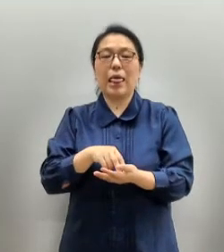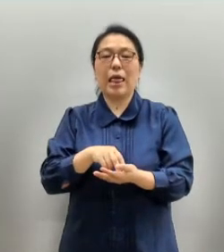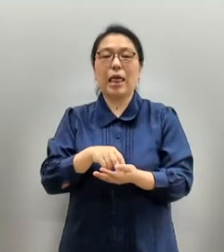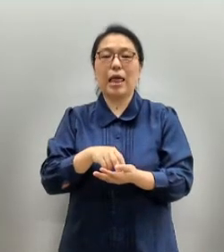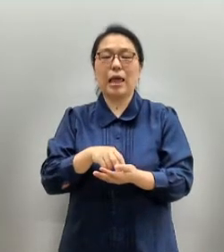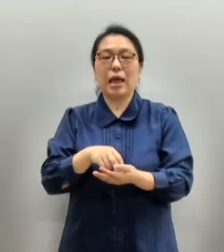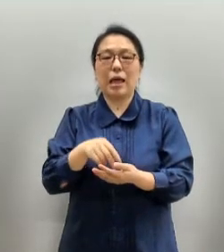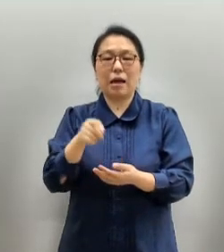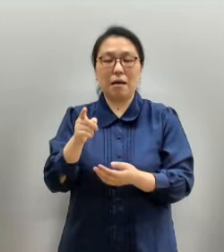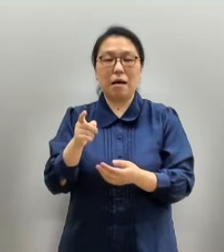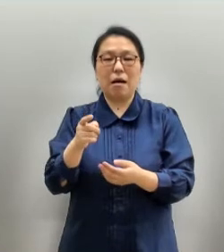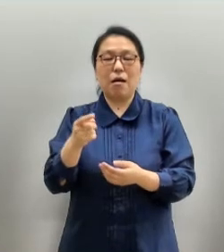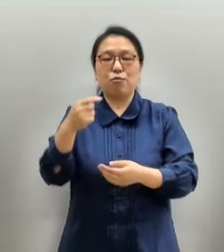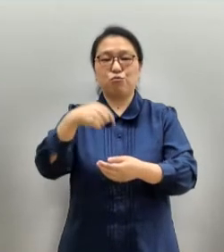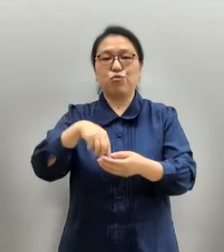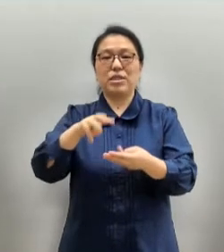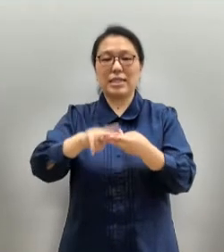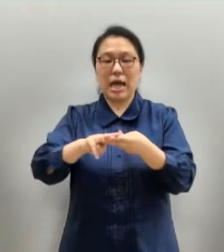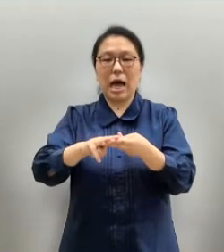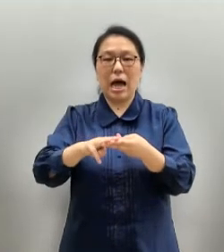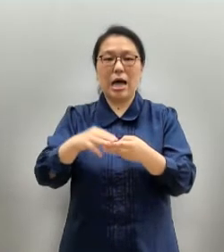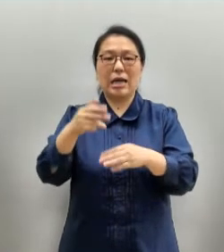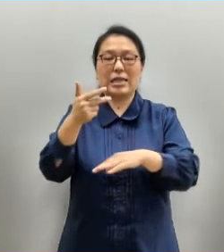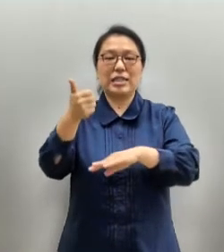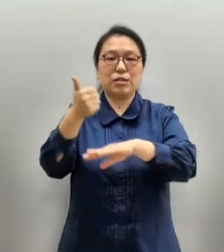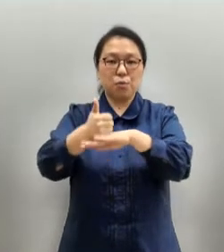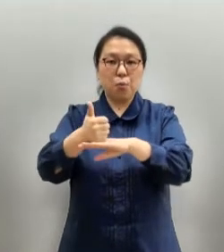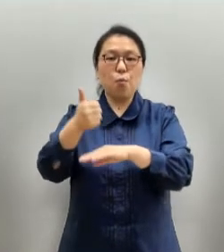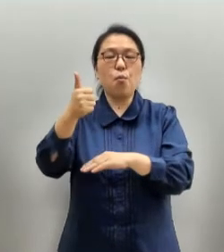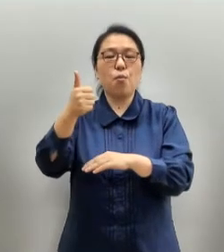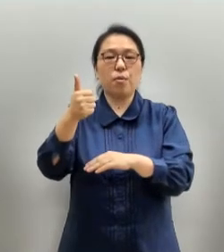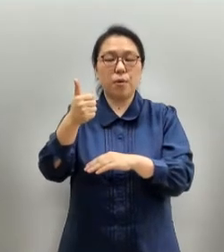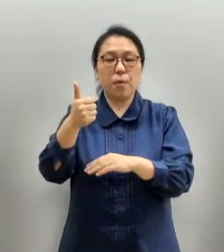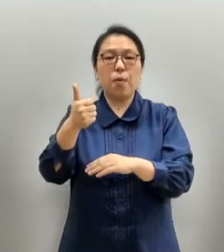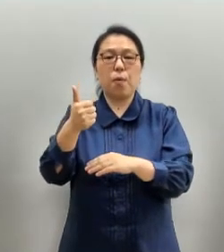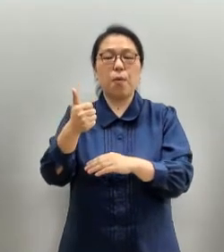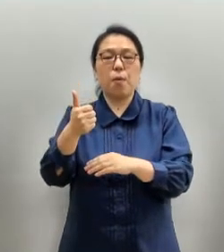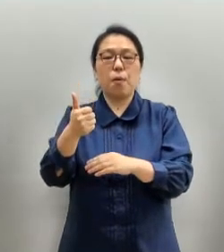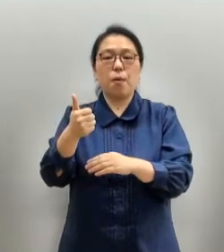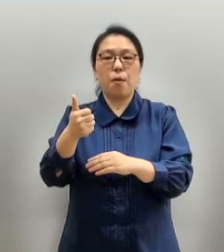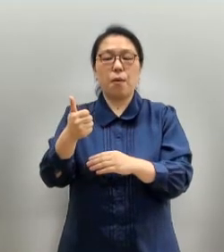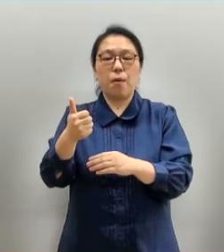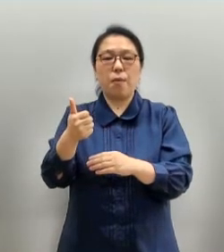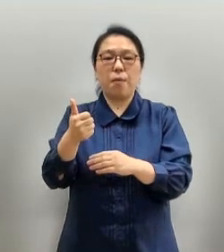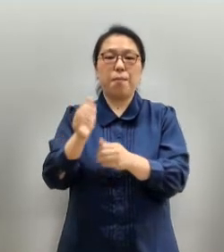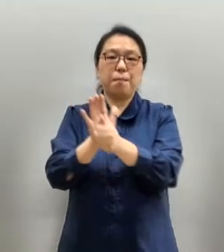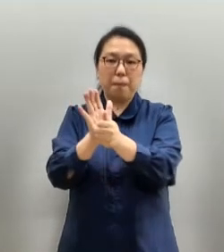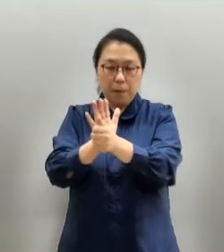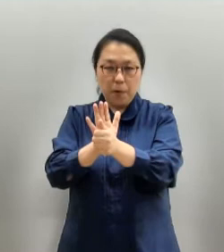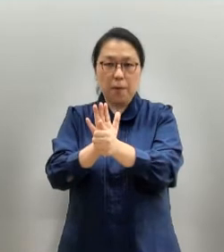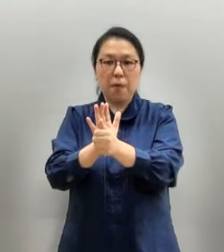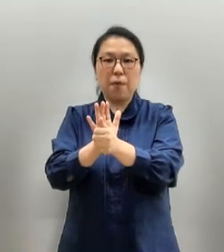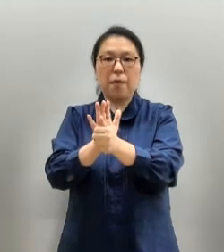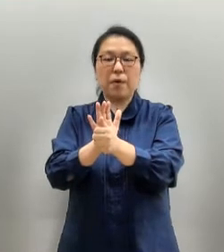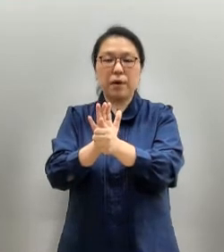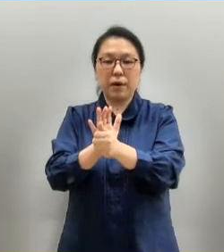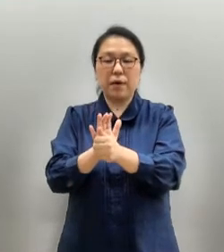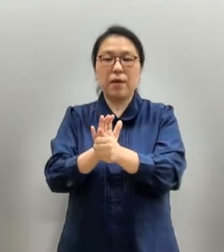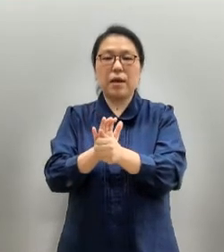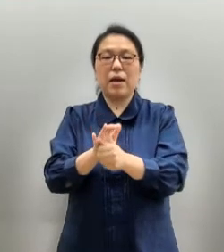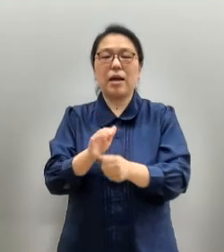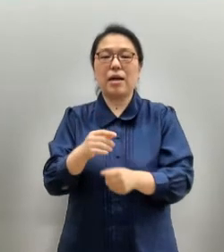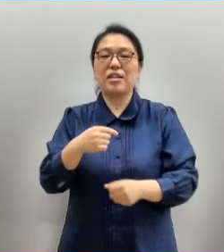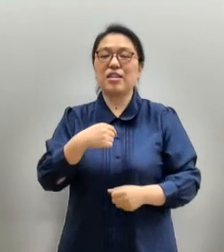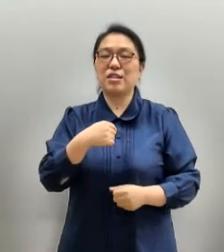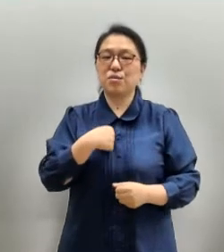新しい、姿勢になりましたけれども、どのようにこの今までの自分の経験をその市民の方